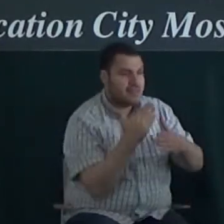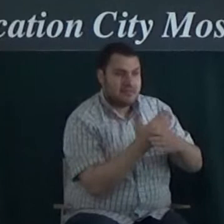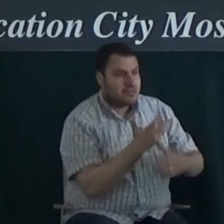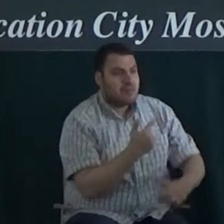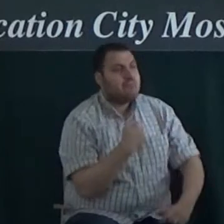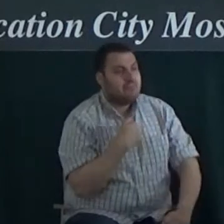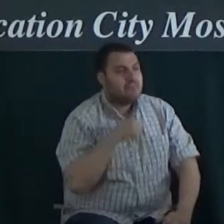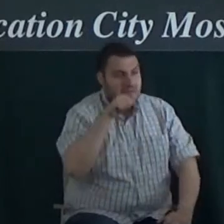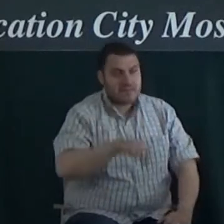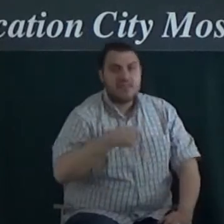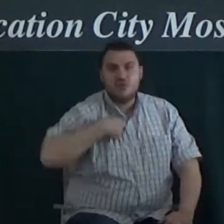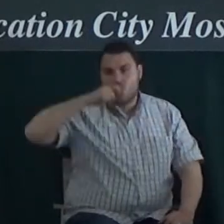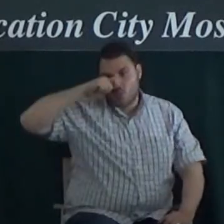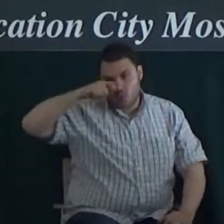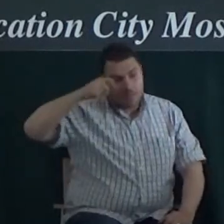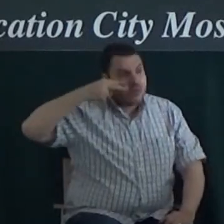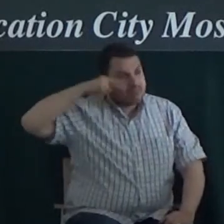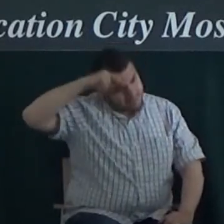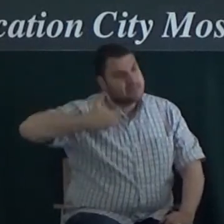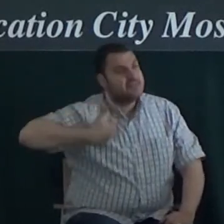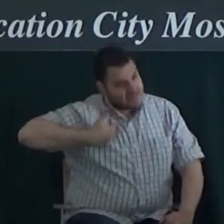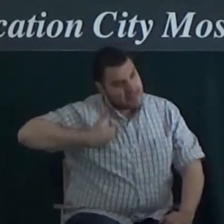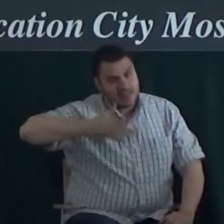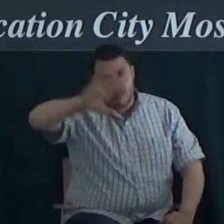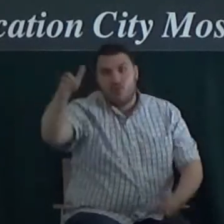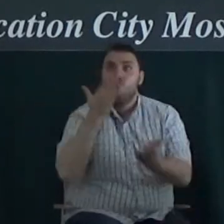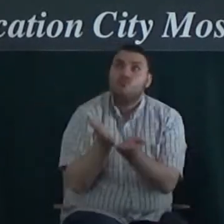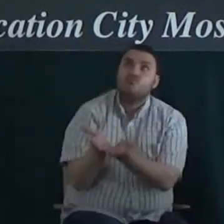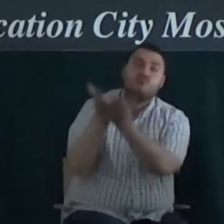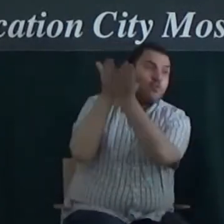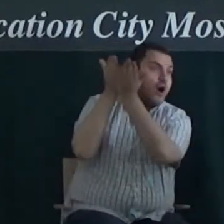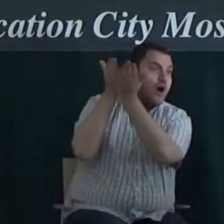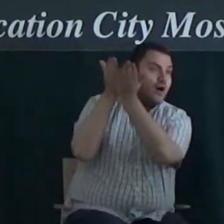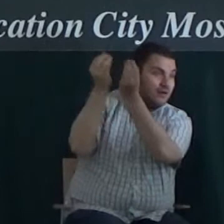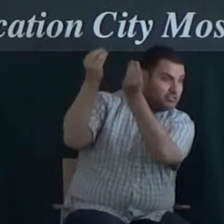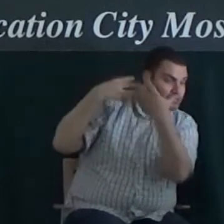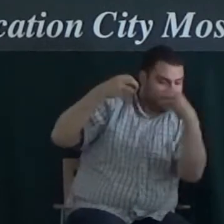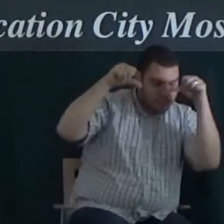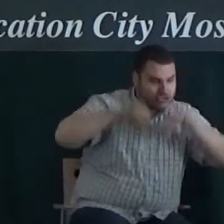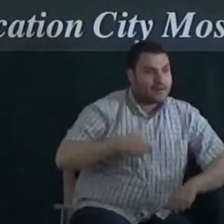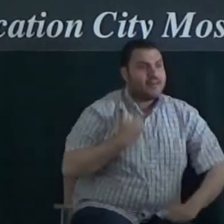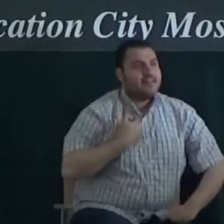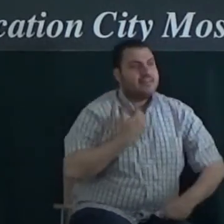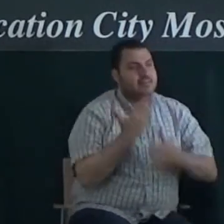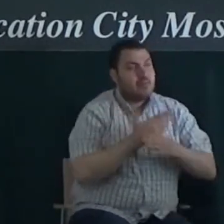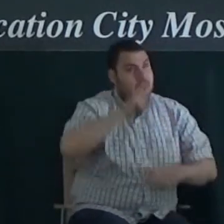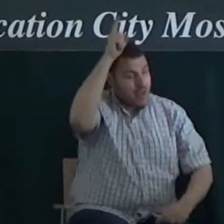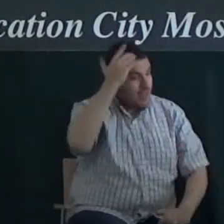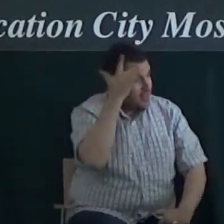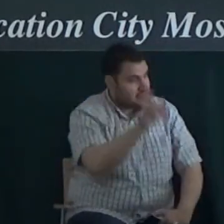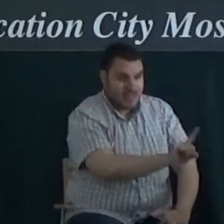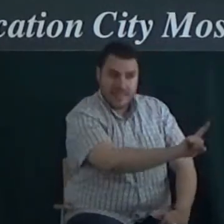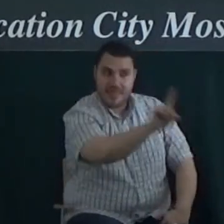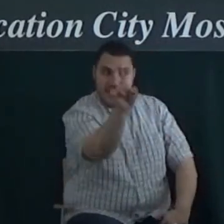لعلها دعوة مظلوم سرت في ظلمات الليل، غفلنا عنها ولم يغفر الله عنها.